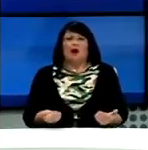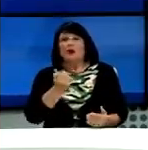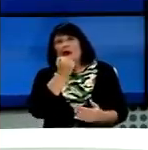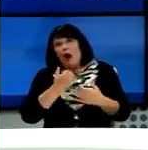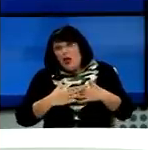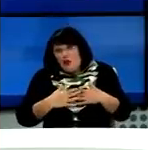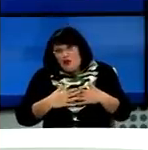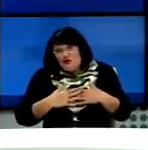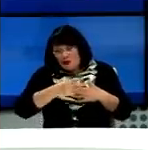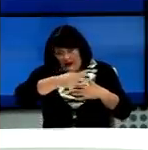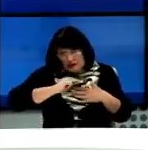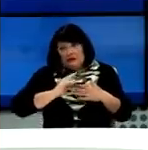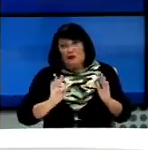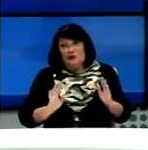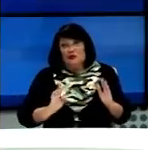απαντήστε.